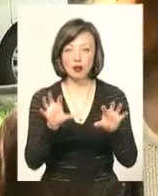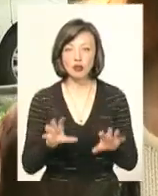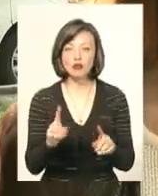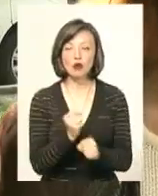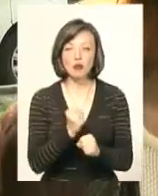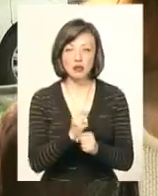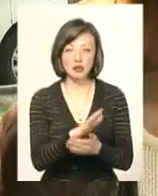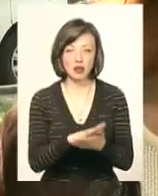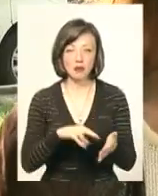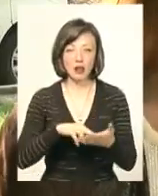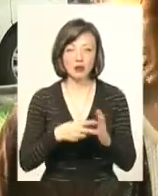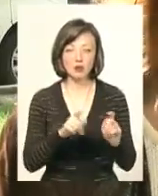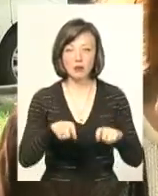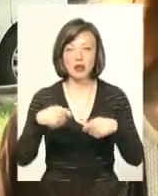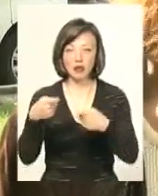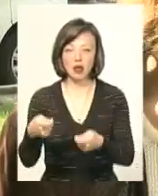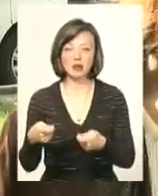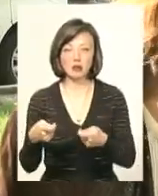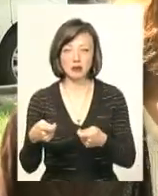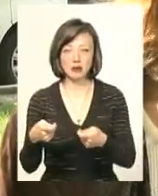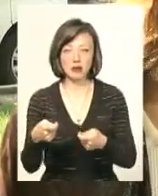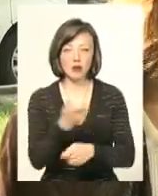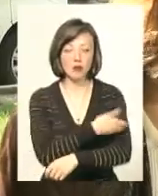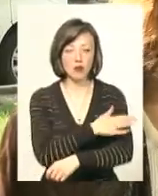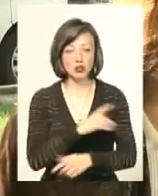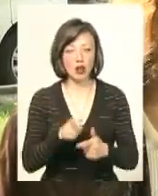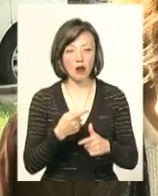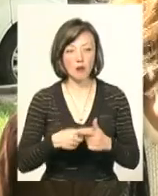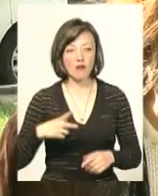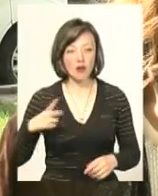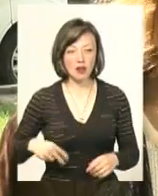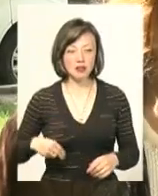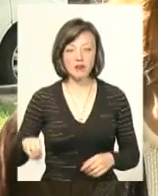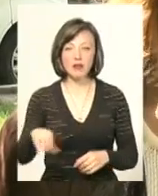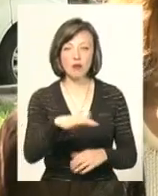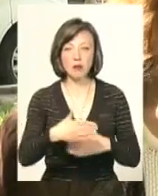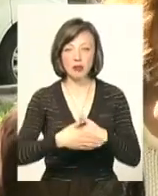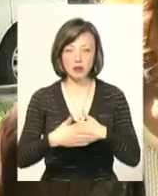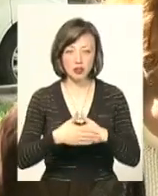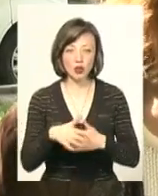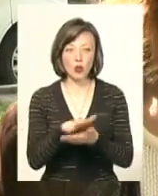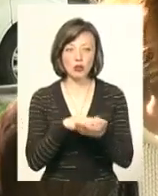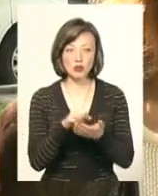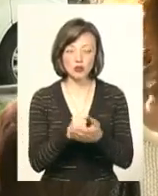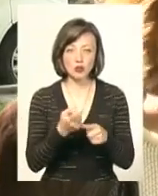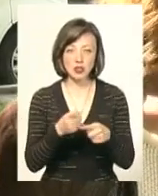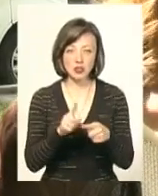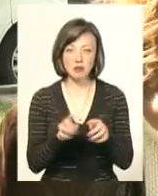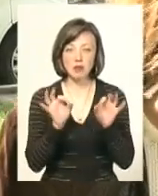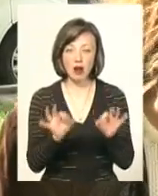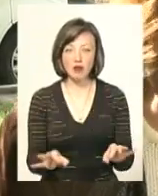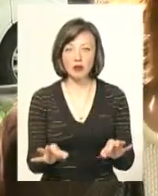з ними робити, то вони планують передати на утилізацію Польща або Франція. Це в Європі, де найближче утилізують,